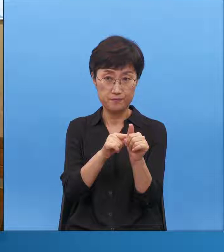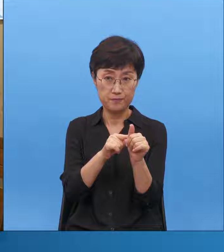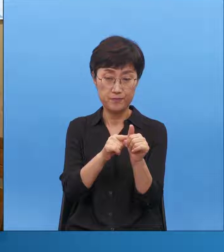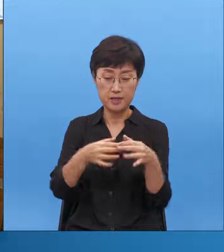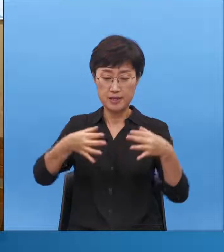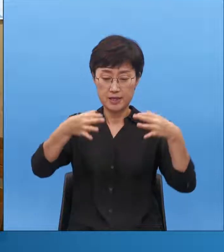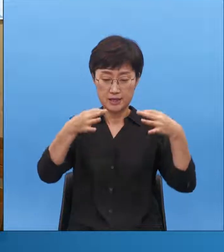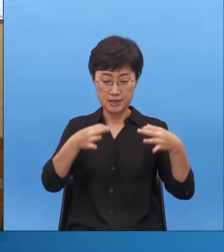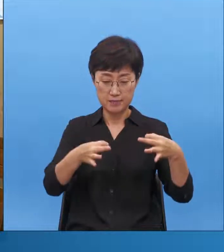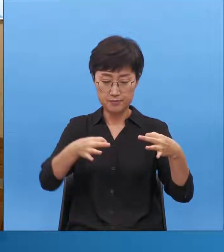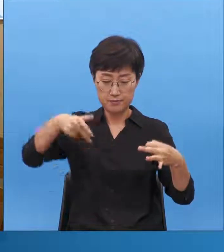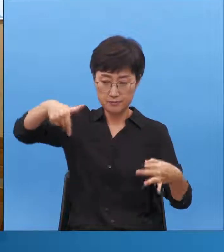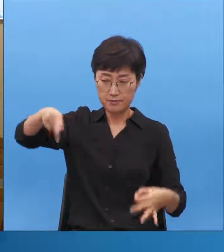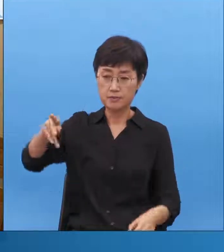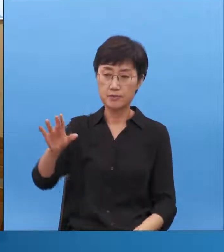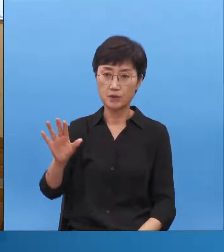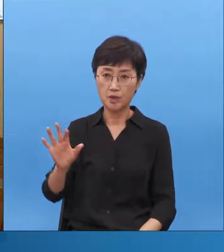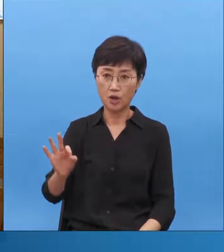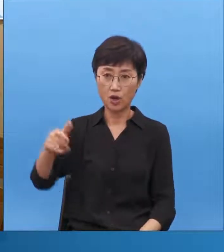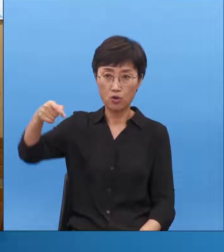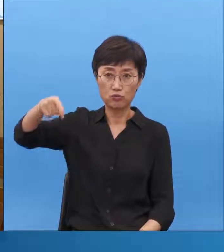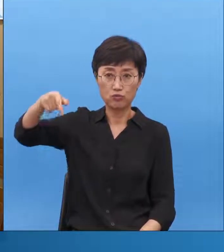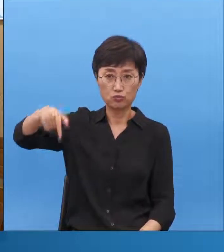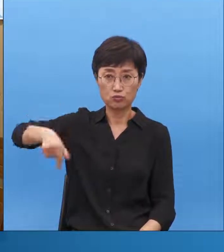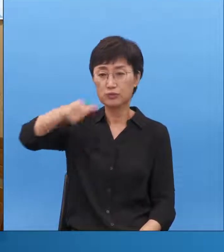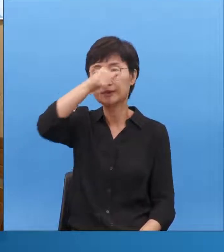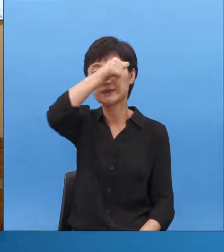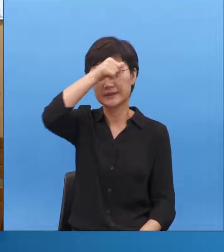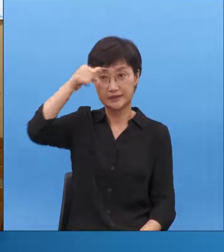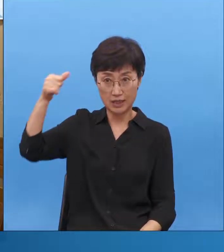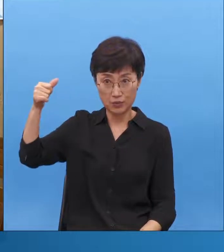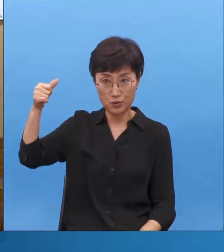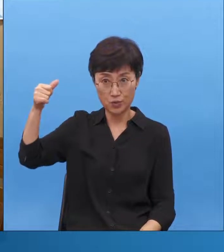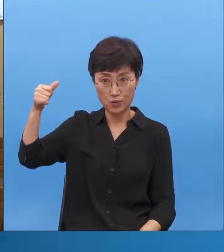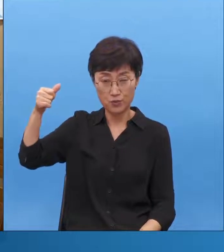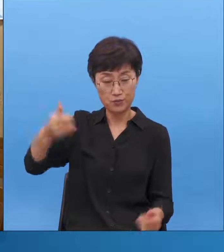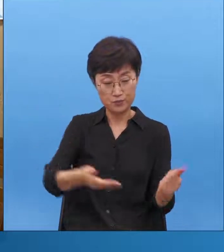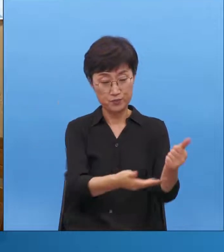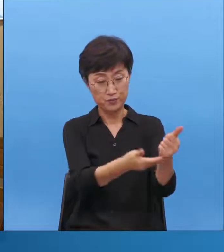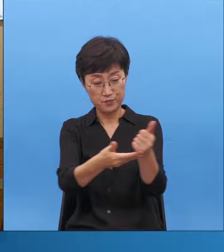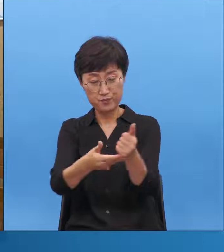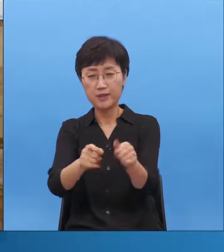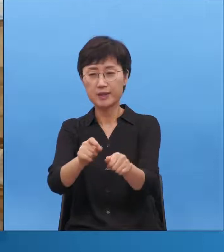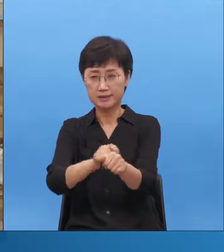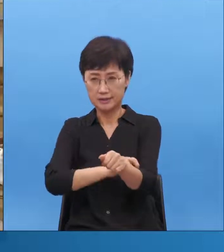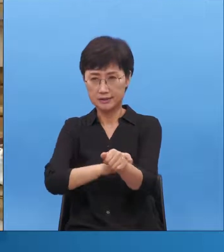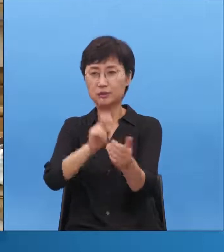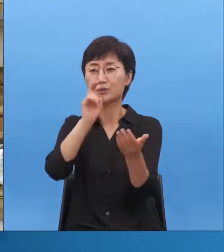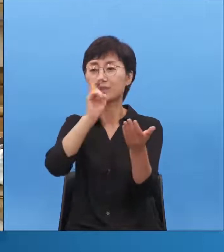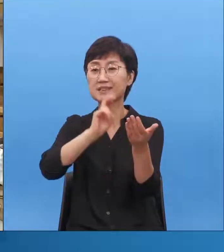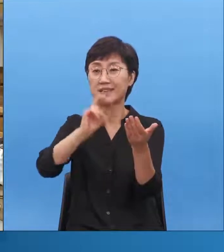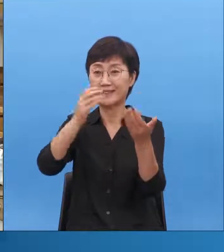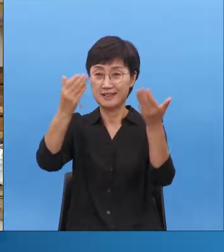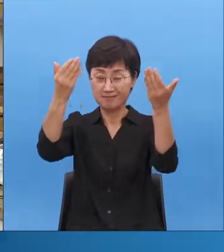특별한 찬양을 드리겠습니다. Elder Kim will sing a special song to the Lord, and he's from the Germany Emmanuel